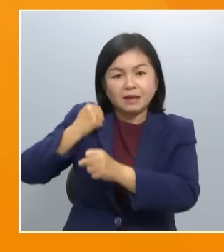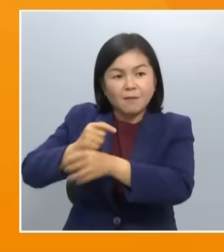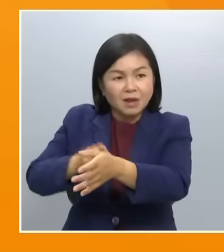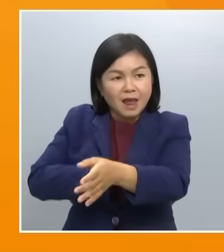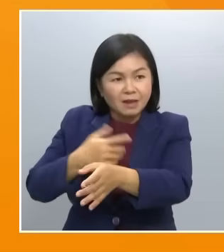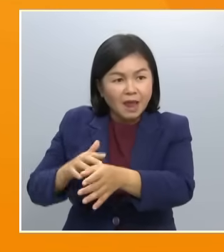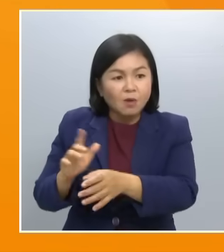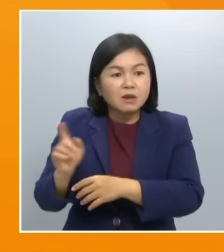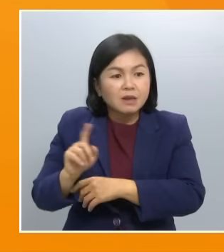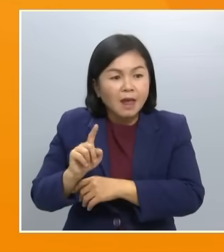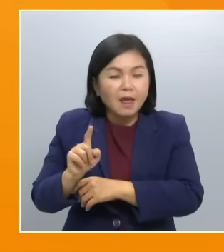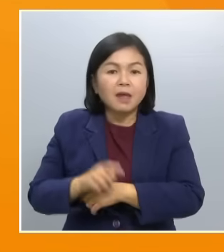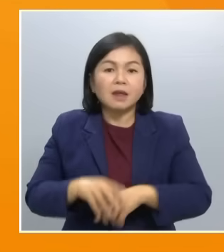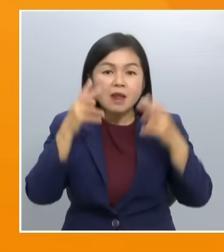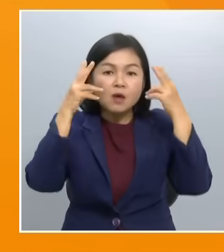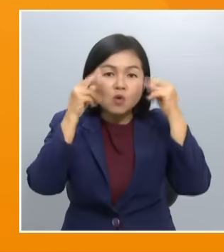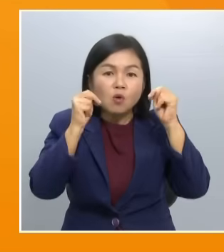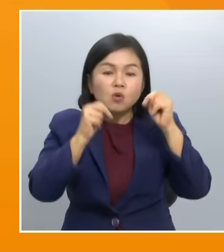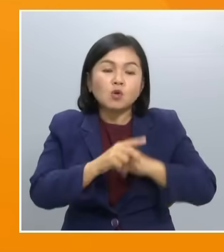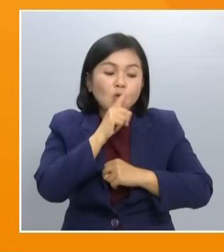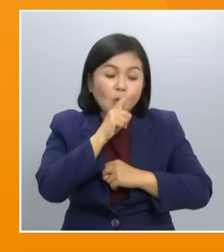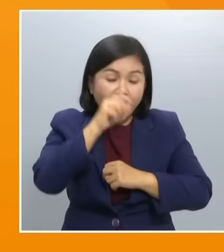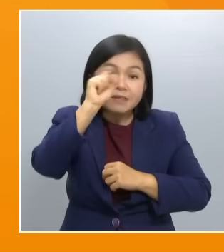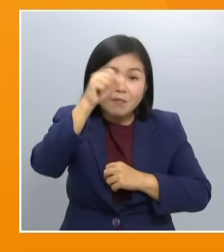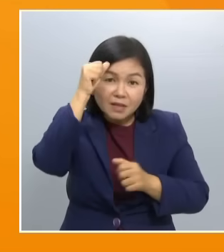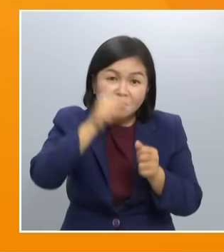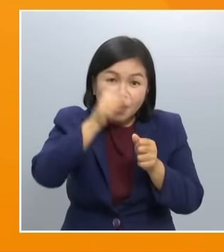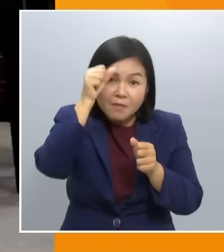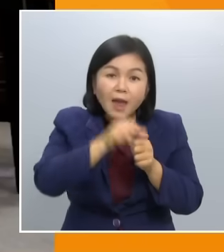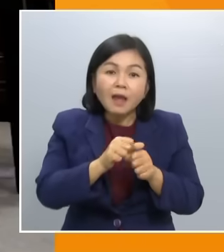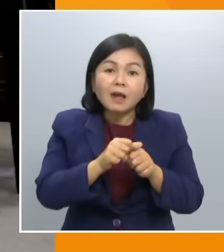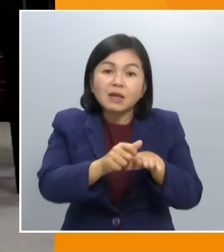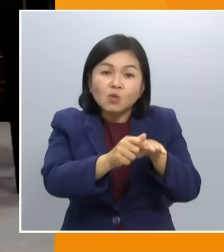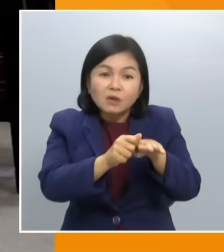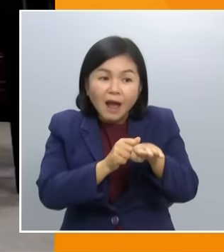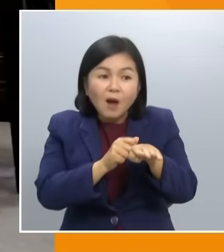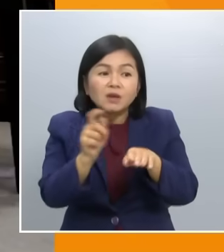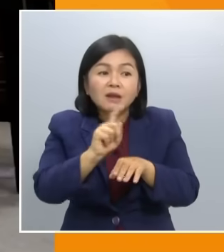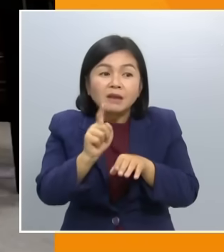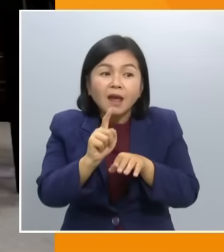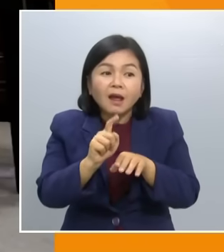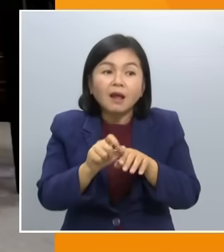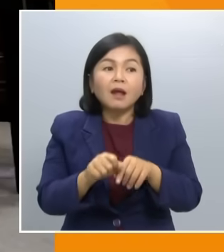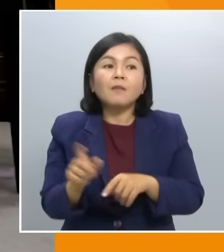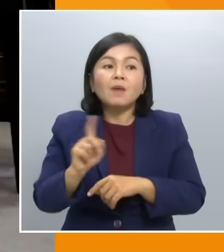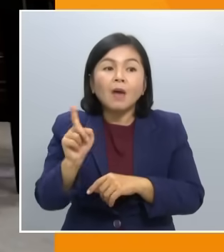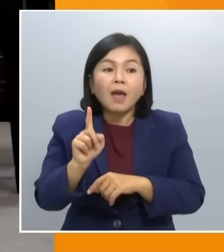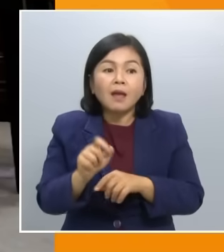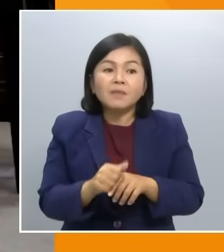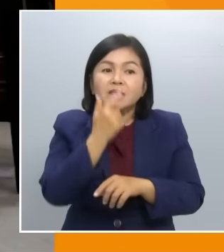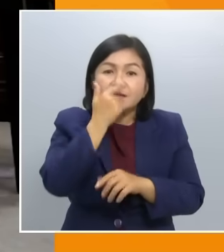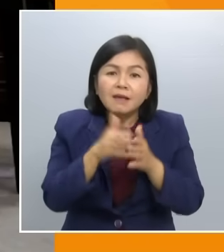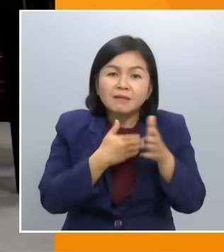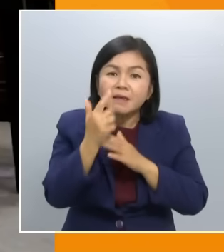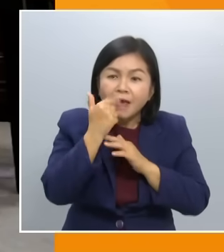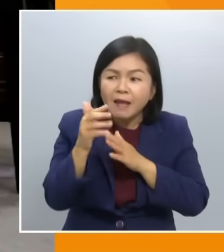เศรษฐาด้านหนึ่งของเราก็ถูกวิพากษ์วิจารณ์จำได้ใช่ไหม จำได้ค่ะ บางฝ่ายก็บอกโอ้โหนี่พบอย่างเป็นทางการใส่ถุงเท้าแดงถุงเท้าชม